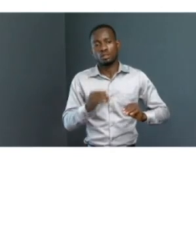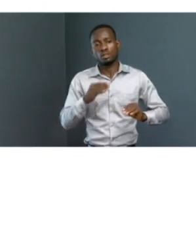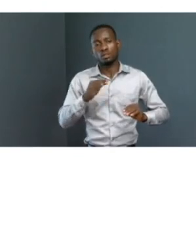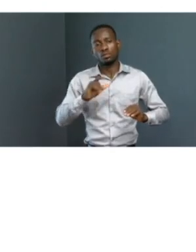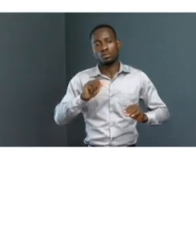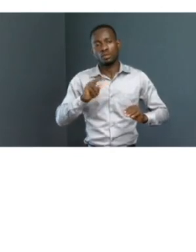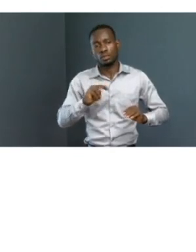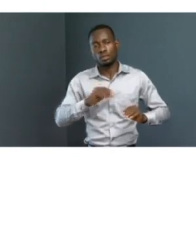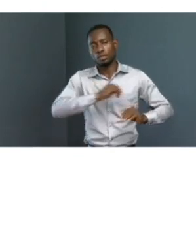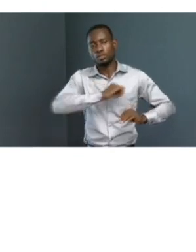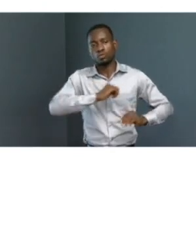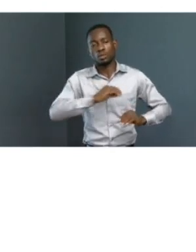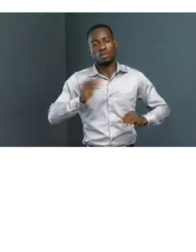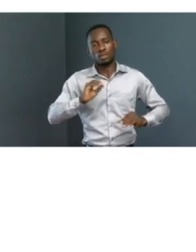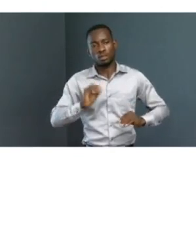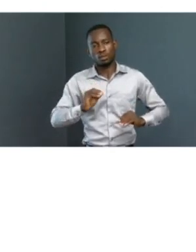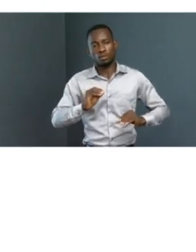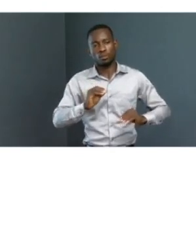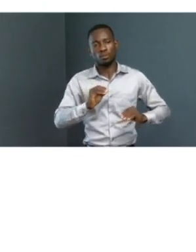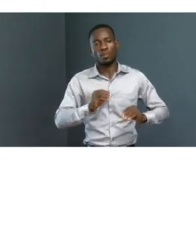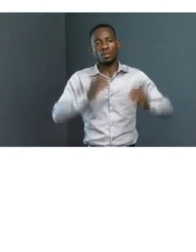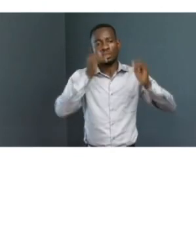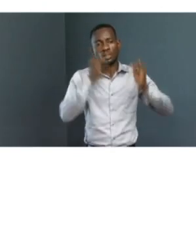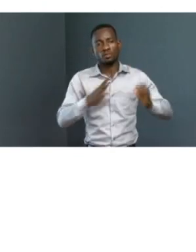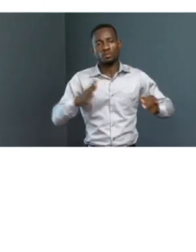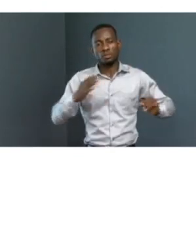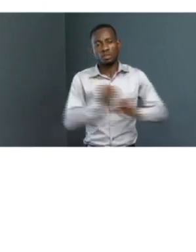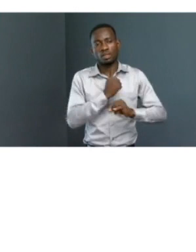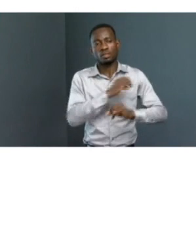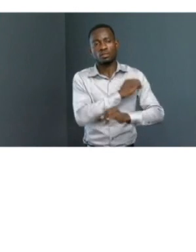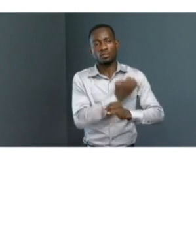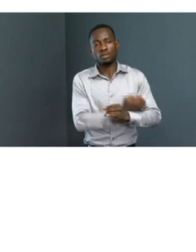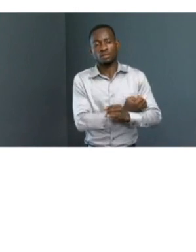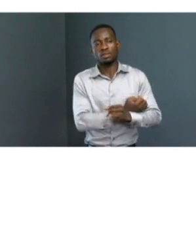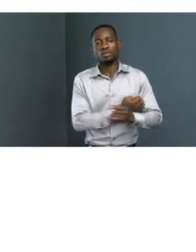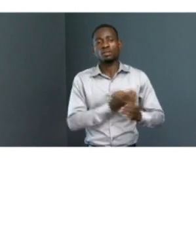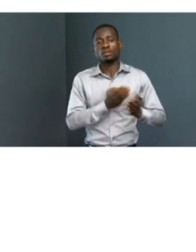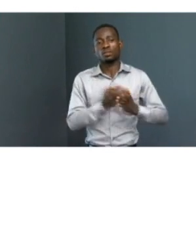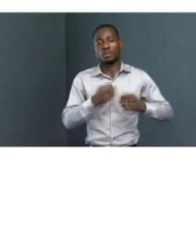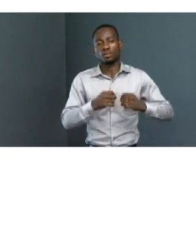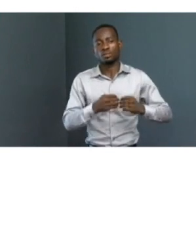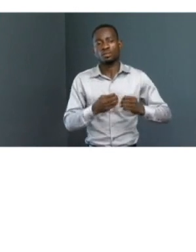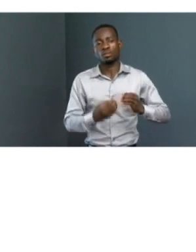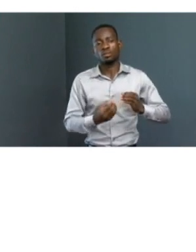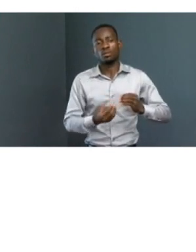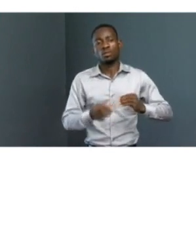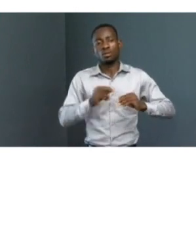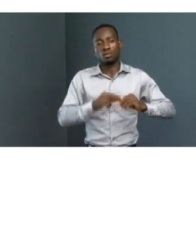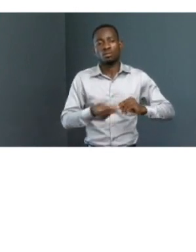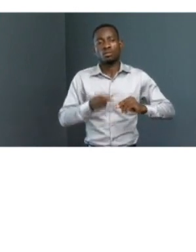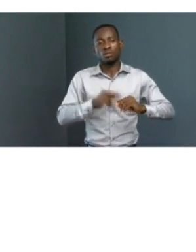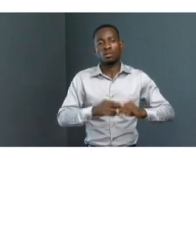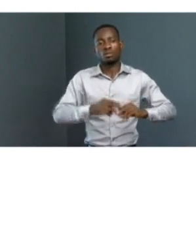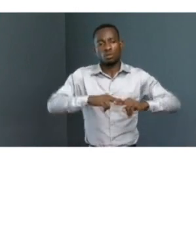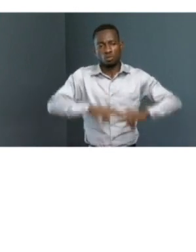à 0, l'individu gagne de l'énergie et par conséquent augmente de poids ou prend du poids.